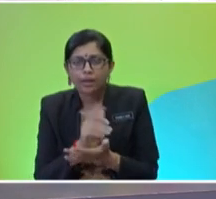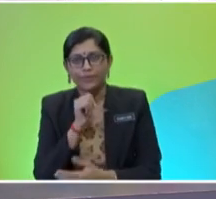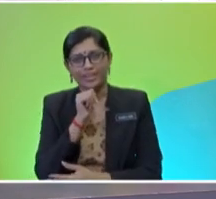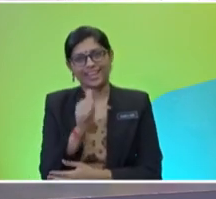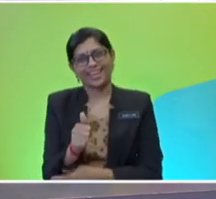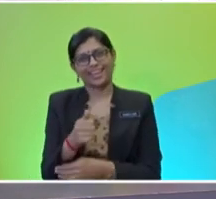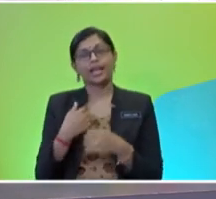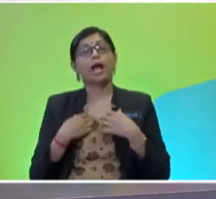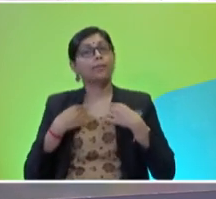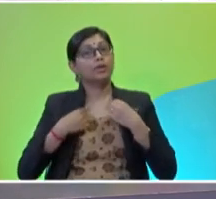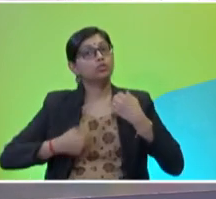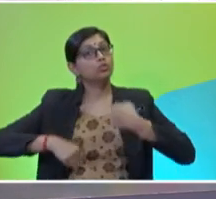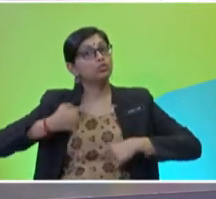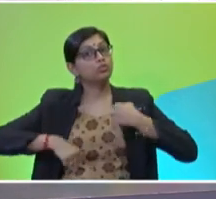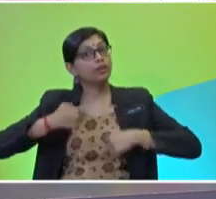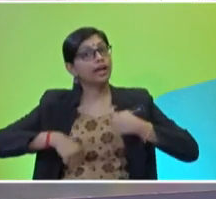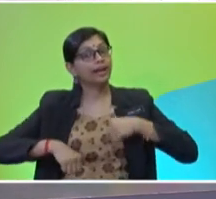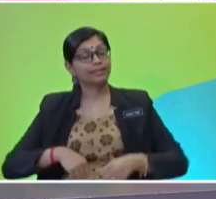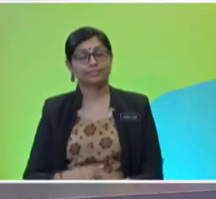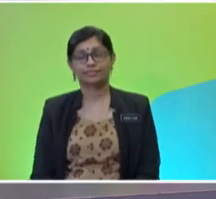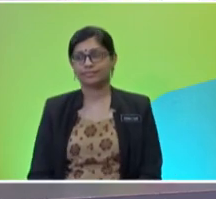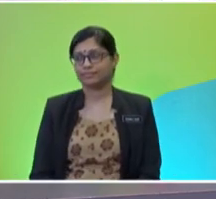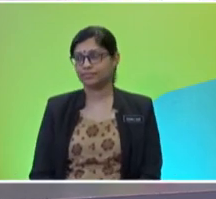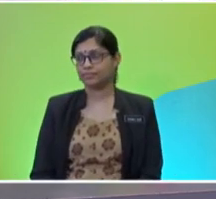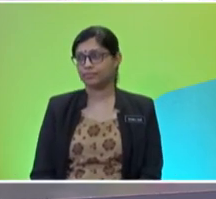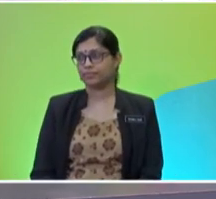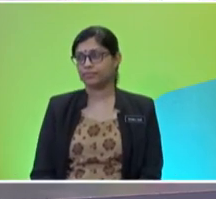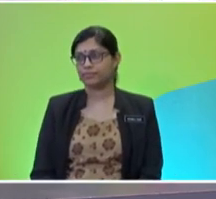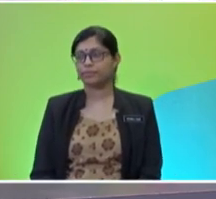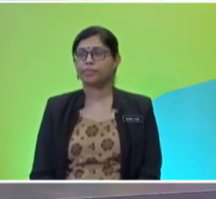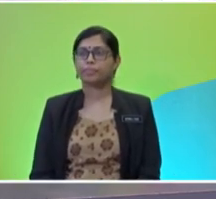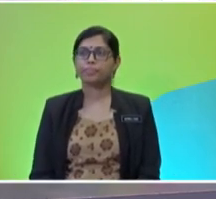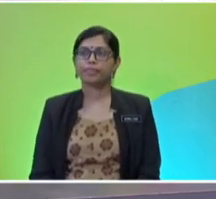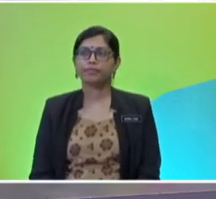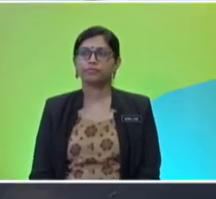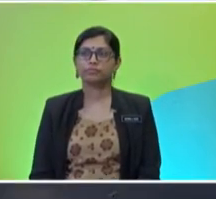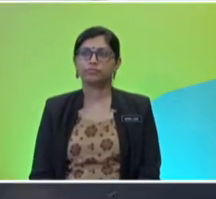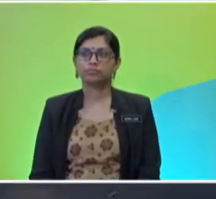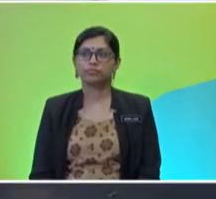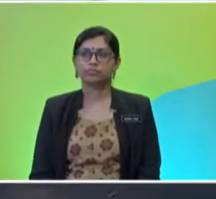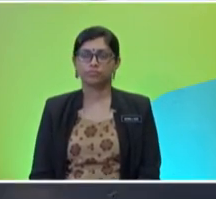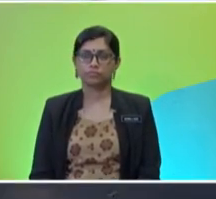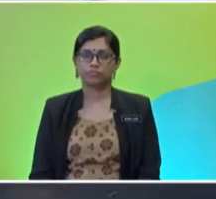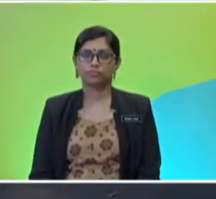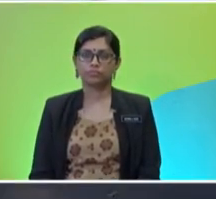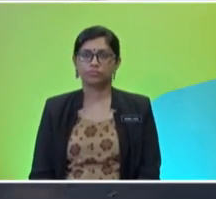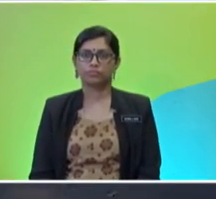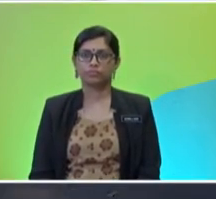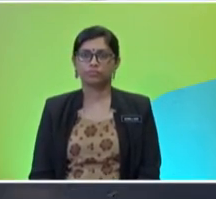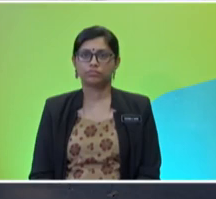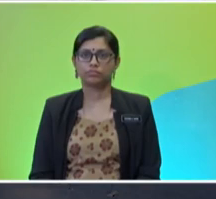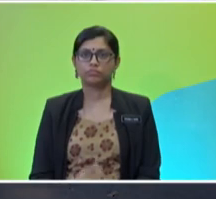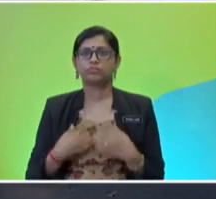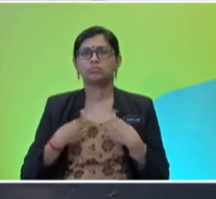orang dekat kita merentas desa kan biasa lalu tepi-tepi rumah orang kan. Dia tengok kenapa dia pakai baju sekolah tu. Besar baju